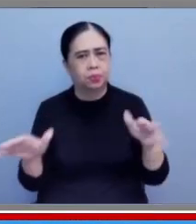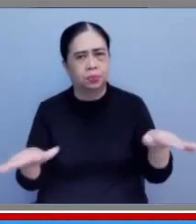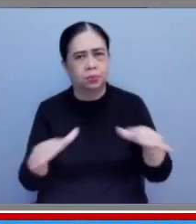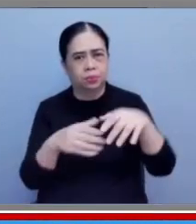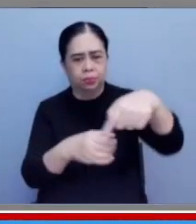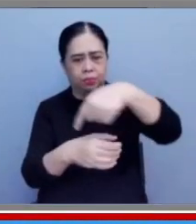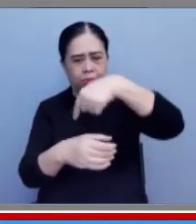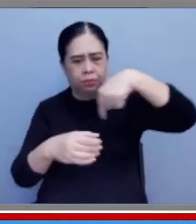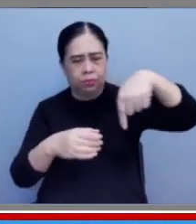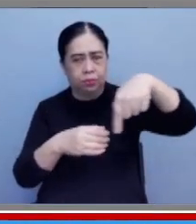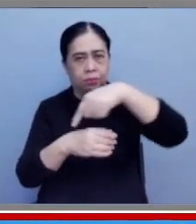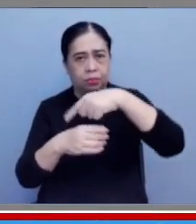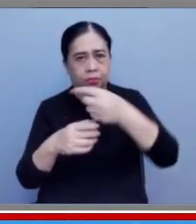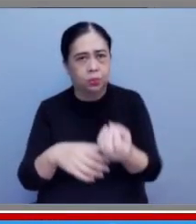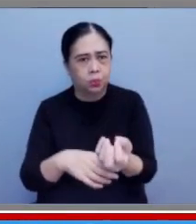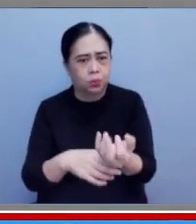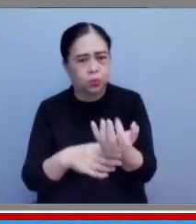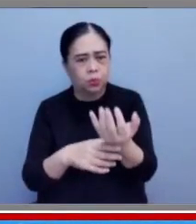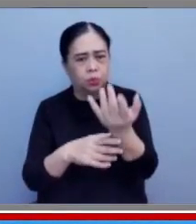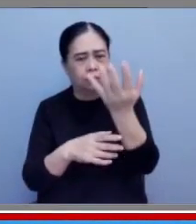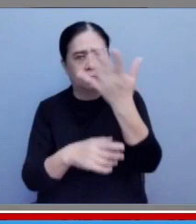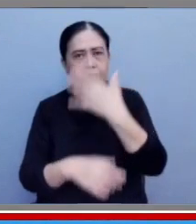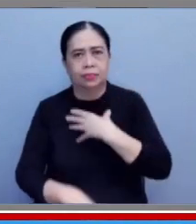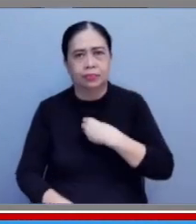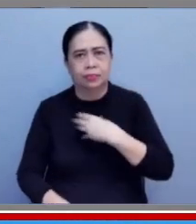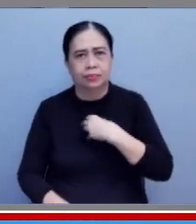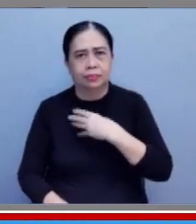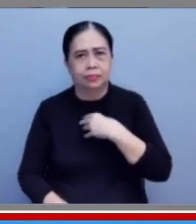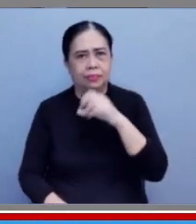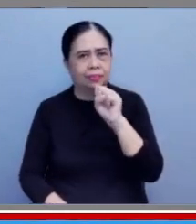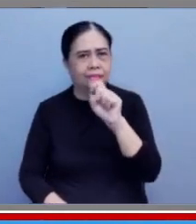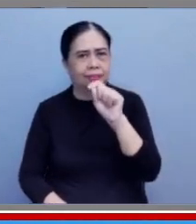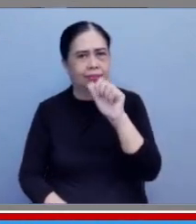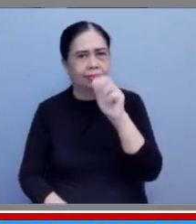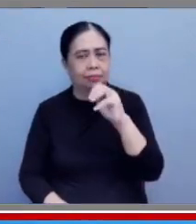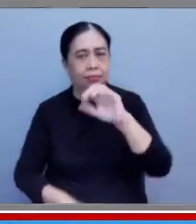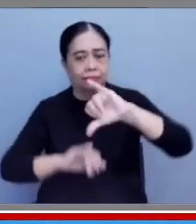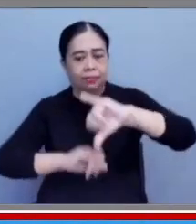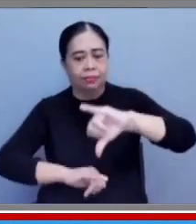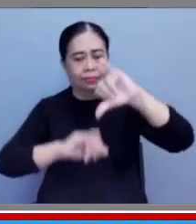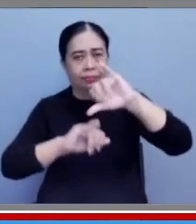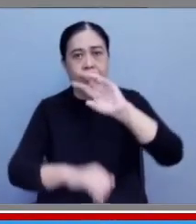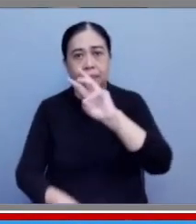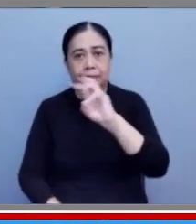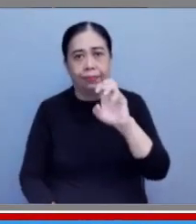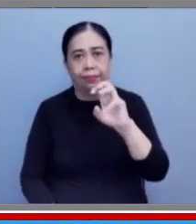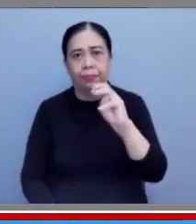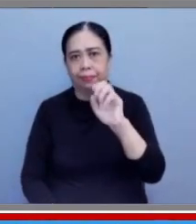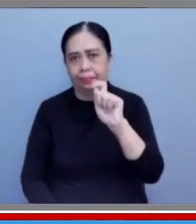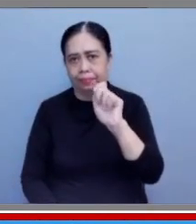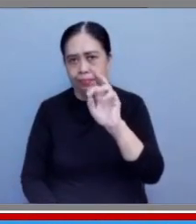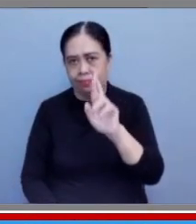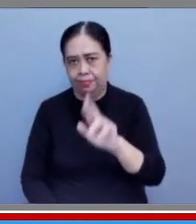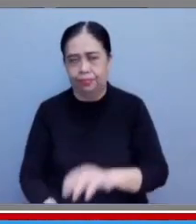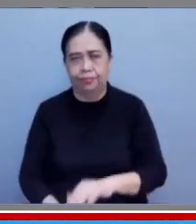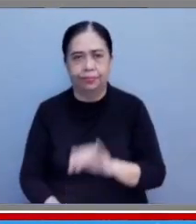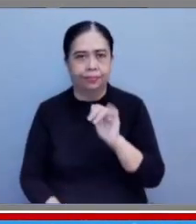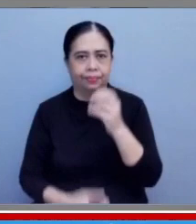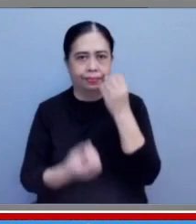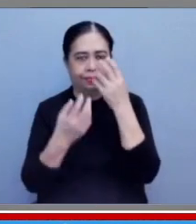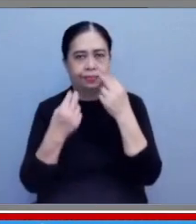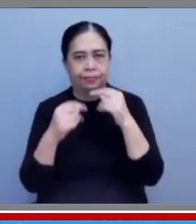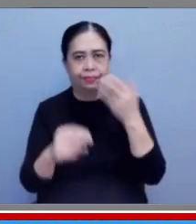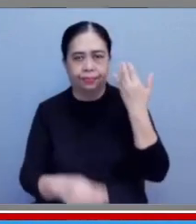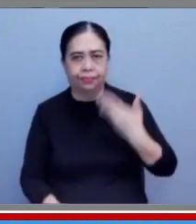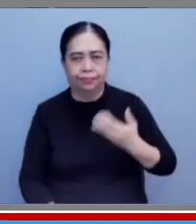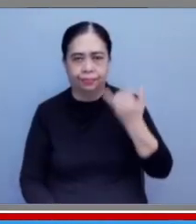naglalabas ito ng puting usoo Steam plum na aabot sa 600 m ang taas yan ang balita ko James Agustin ng